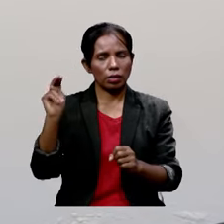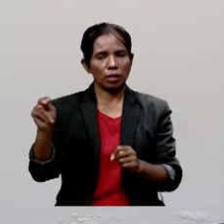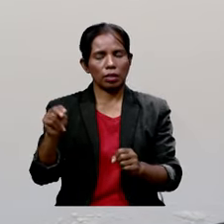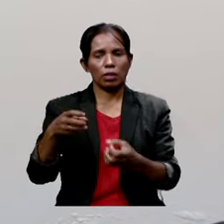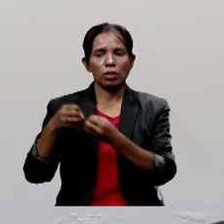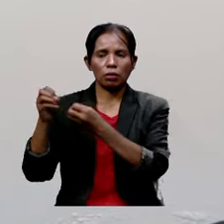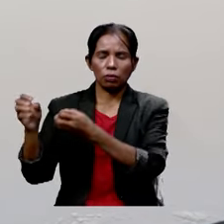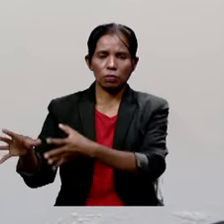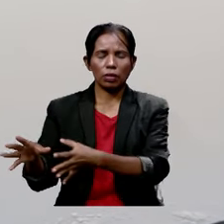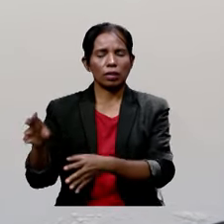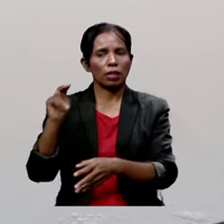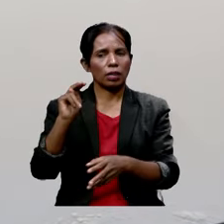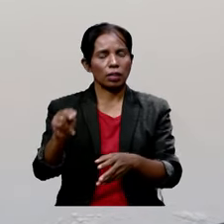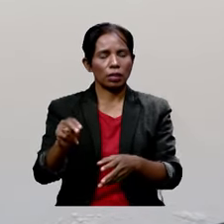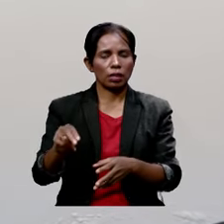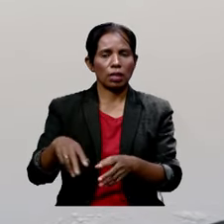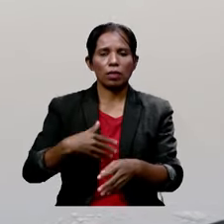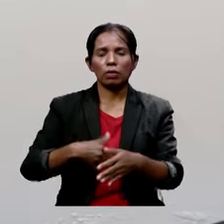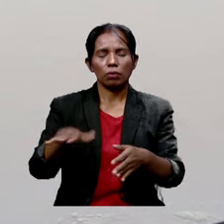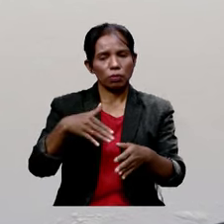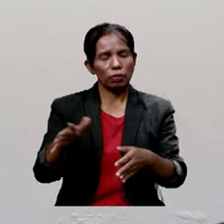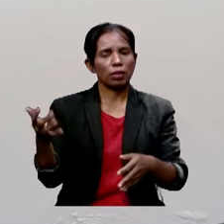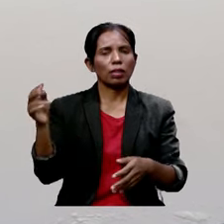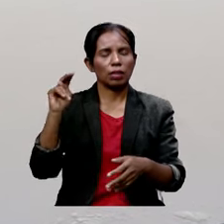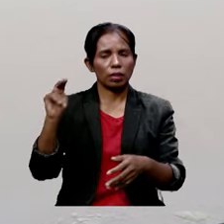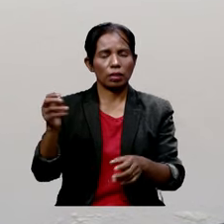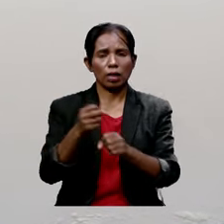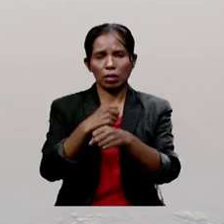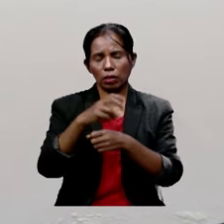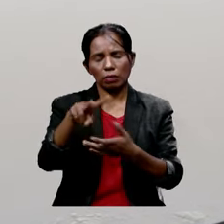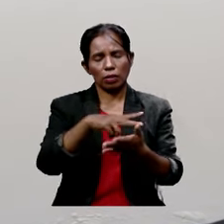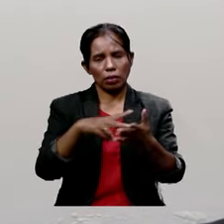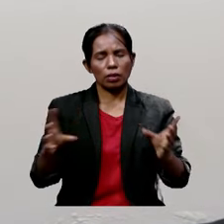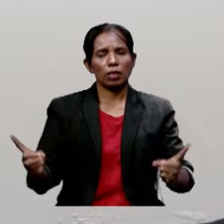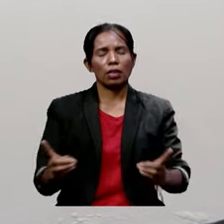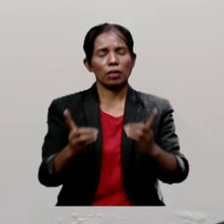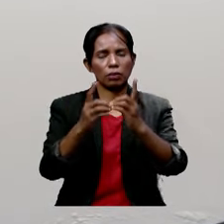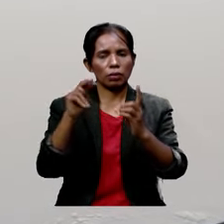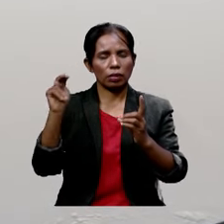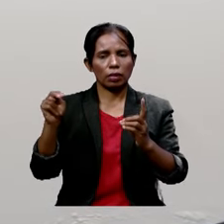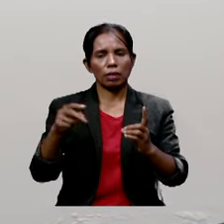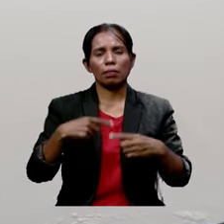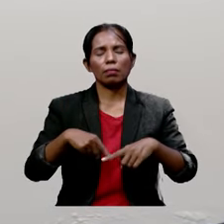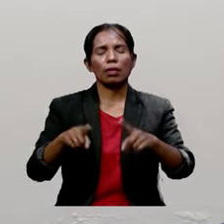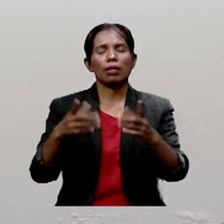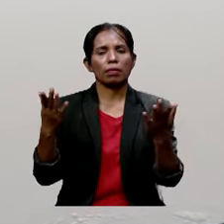elimina tan tia nian, exclui tan tia nian, halo tan violencia asoro nian, basi nia atu halai.